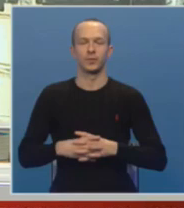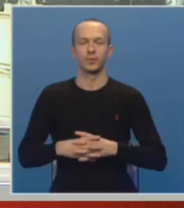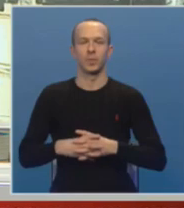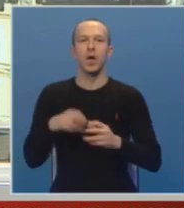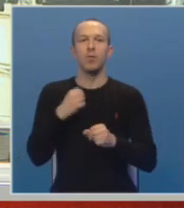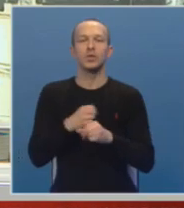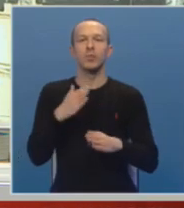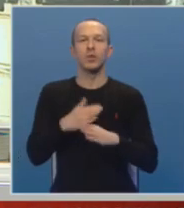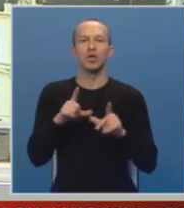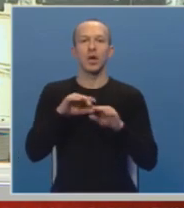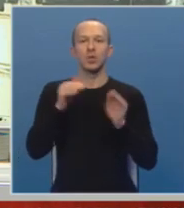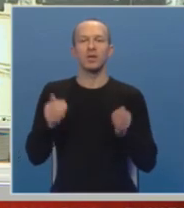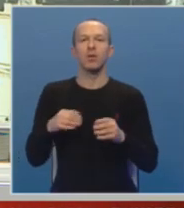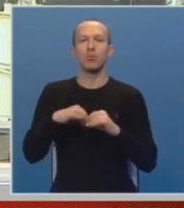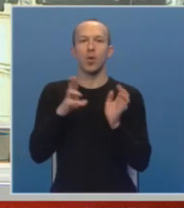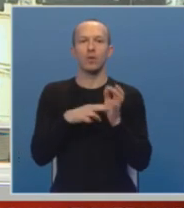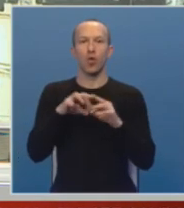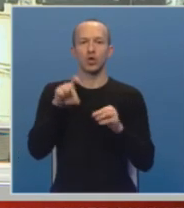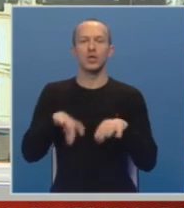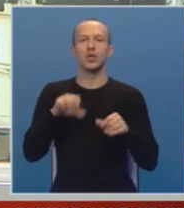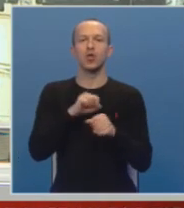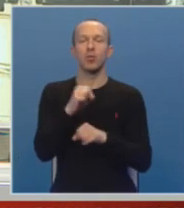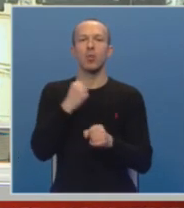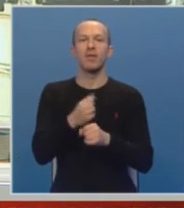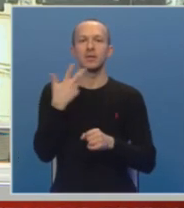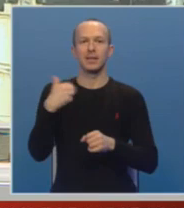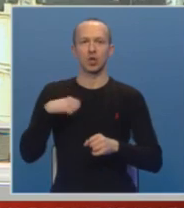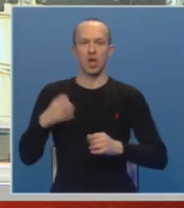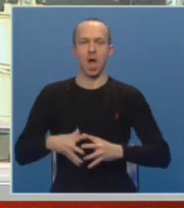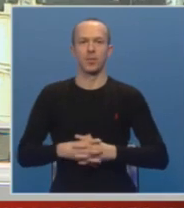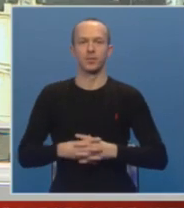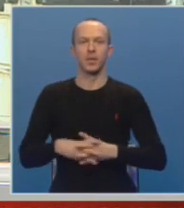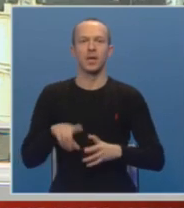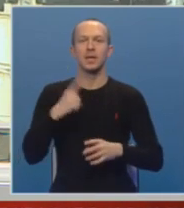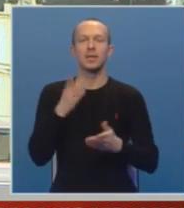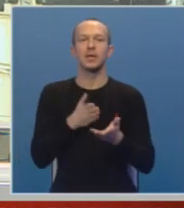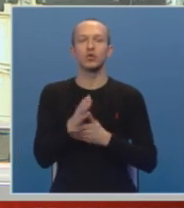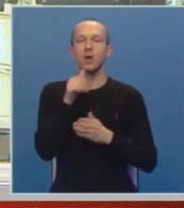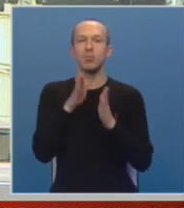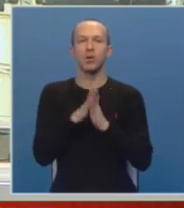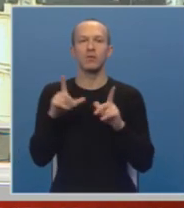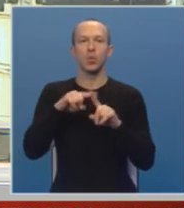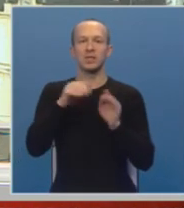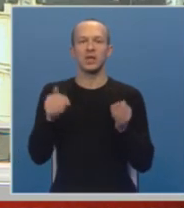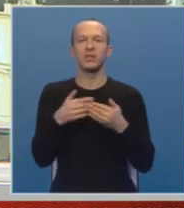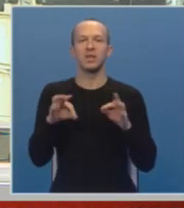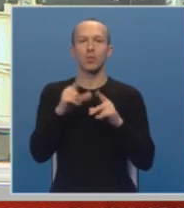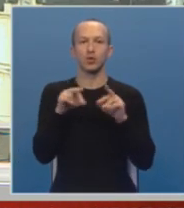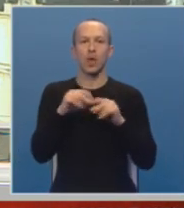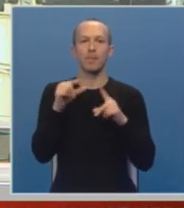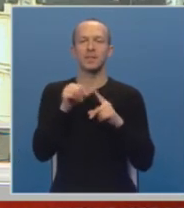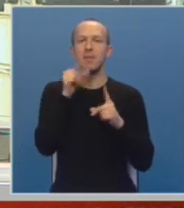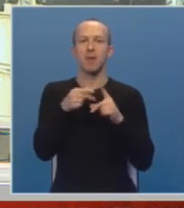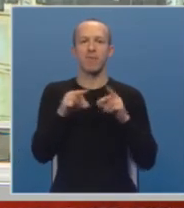Posao pomoćnika u crkvi Vojin Jović iz Doboja obavlja već 30 godina. Nijedna služba i molitva u crkvi Svetih apostola